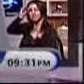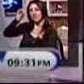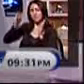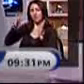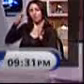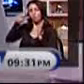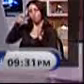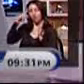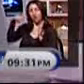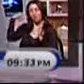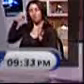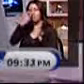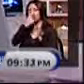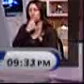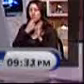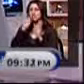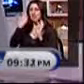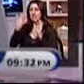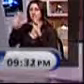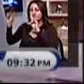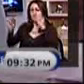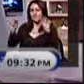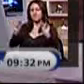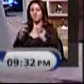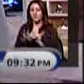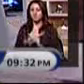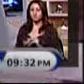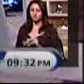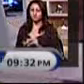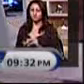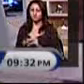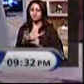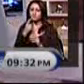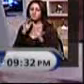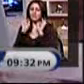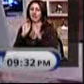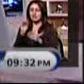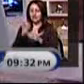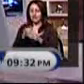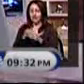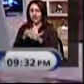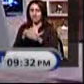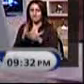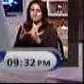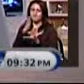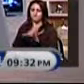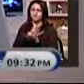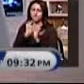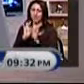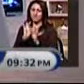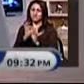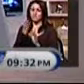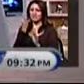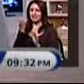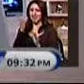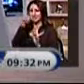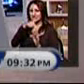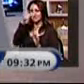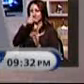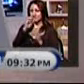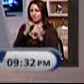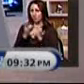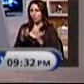في الوضع ده وبالتالي فكرة انتخابات رئاسية مبكرة فكرة منطقية تماما. طب قولي تصورك ايه السيناريو يوم 30/6